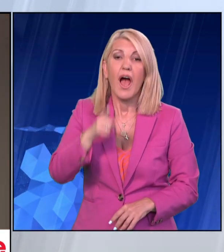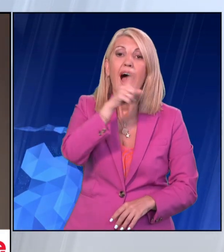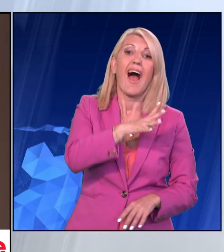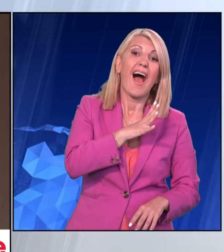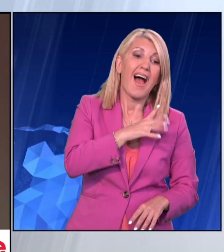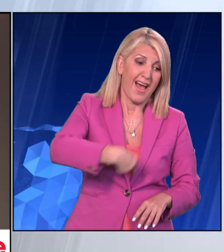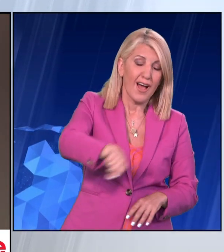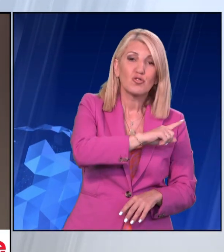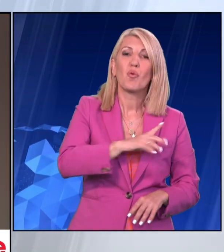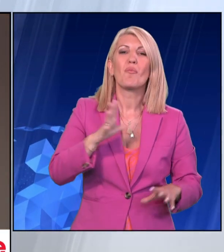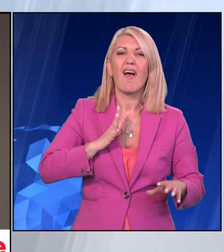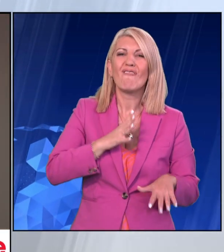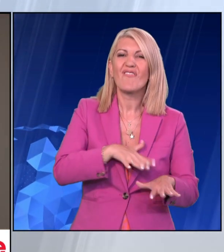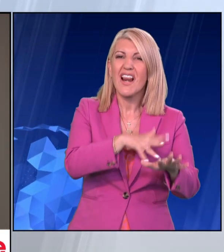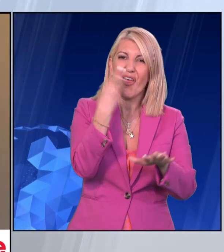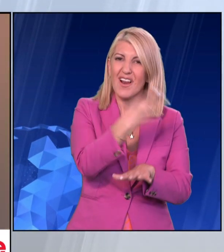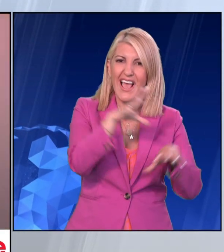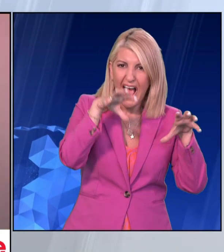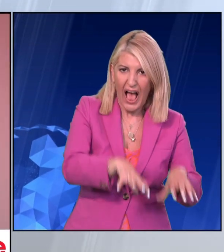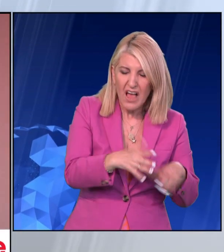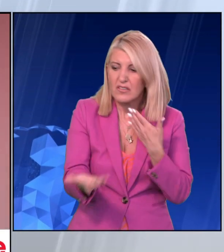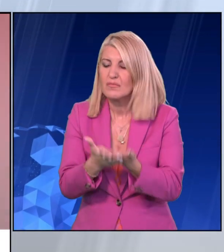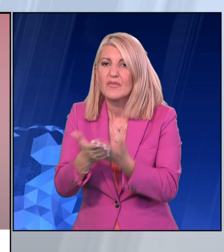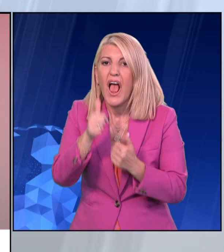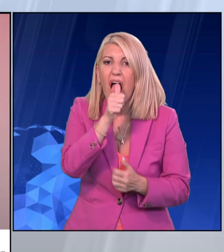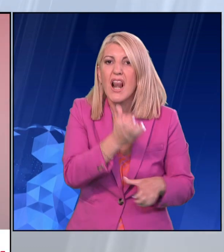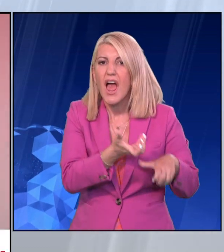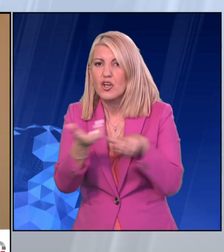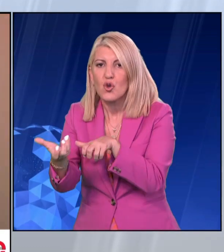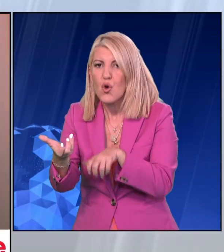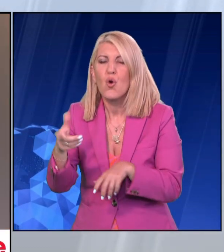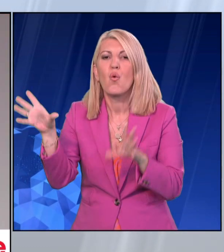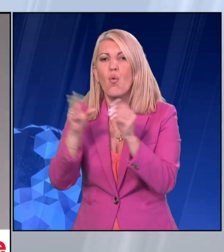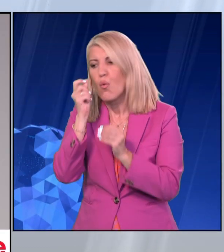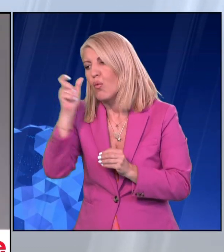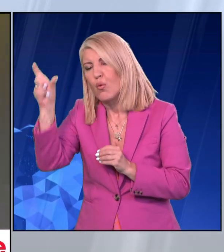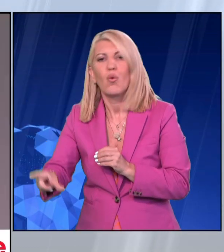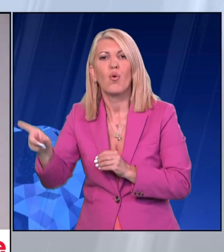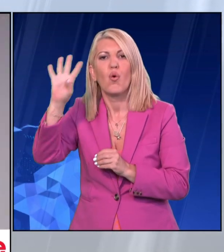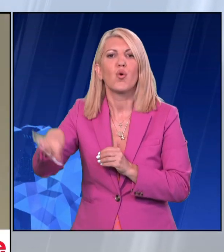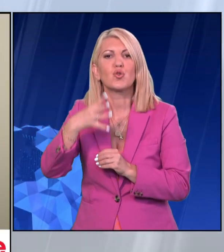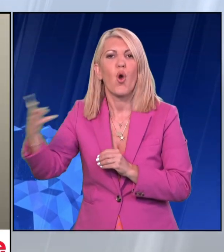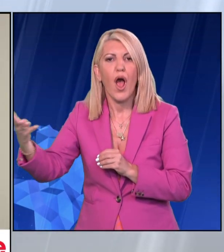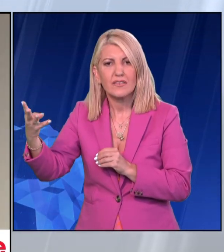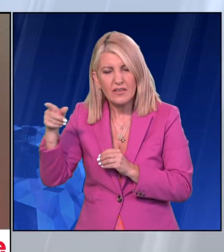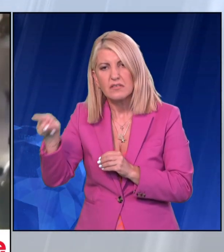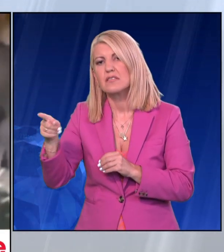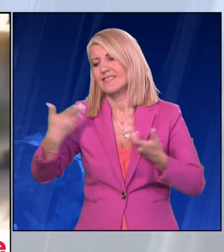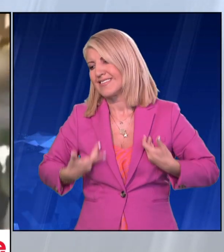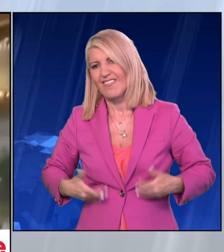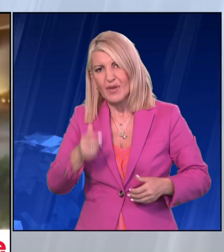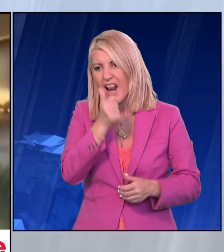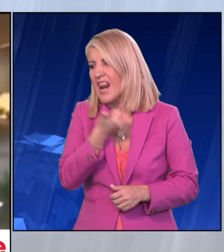τραυματισμένο Κροάτη, μέχρι να έρθει το ασθενοφόρο. Στο κομμάτι των συλλήψεων υπήρχε επαρκεία. Συνελήφθησαν 98 άνθρωποι και άλλοι 7 στους